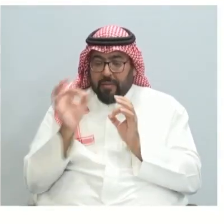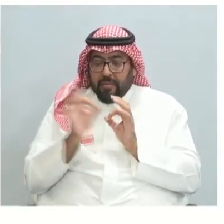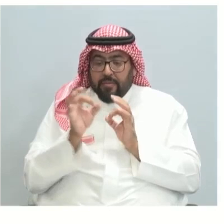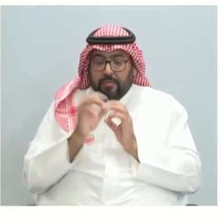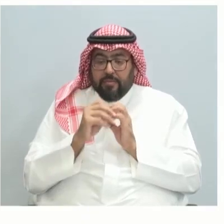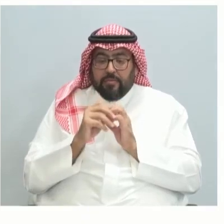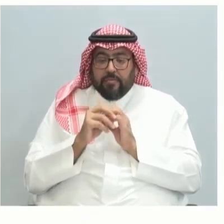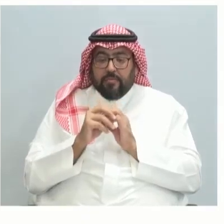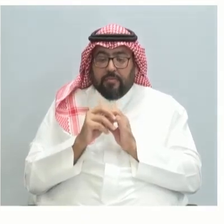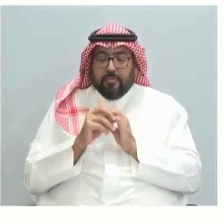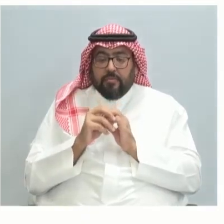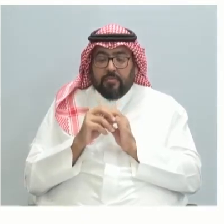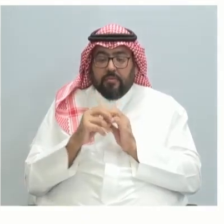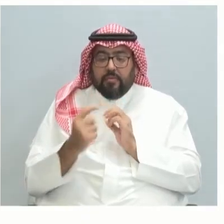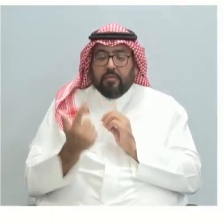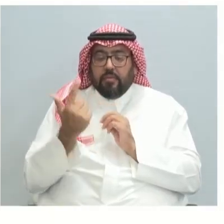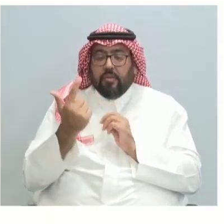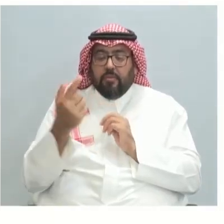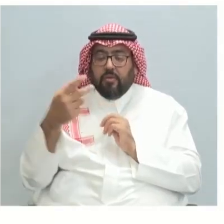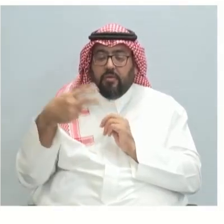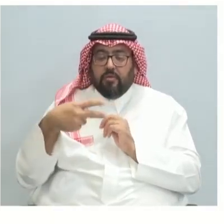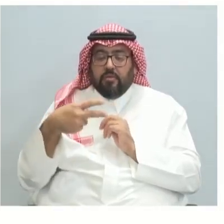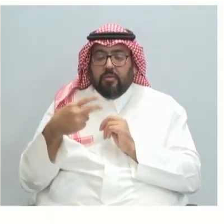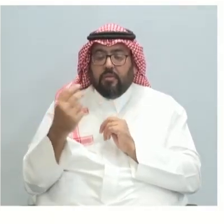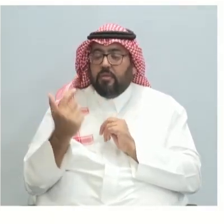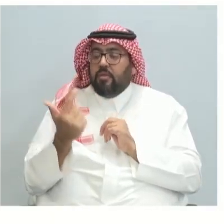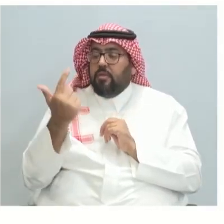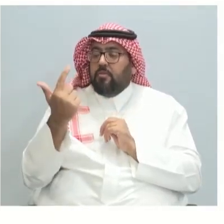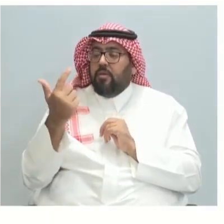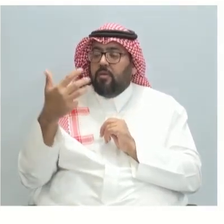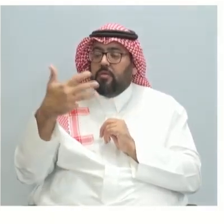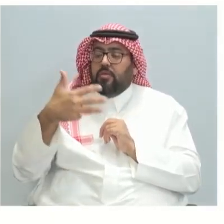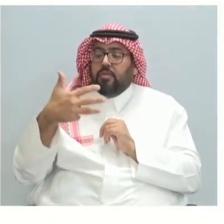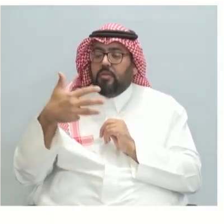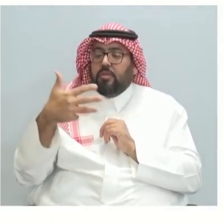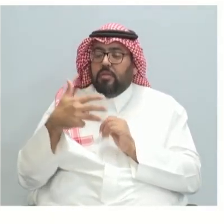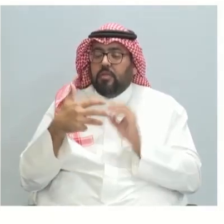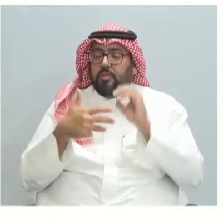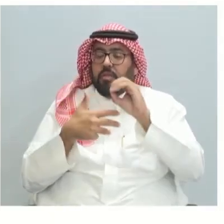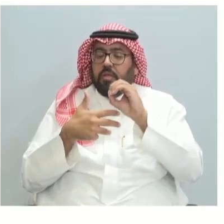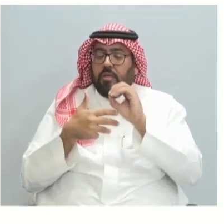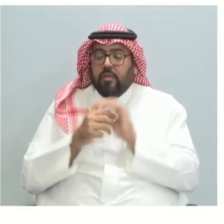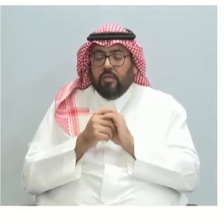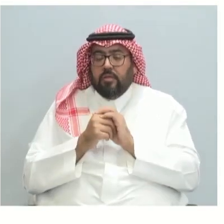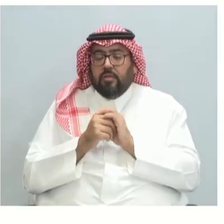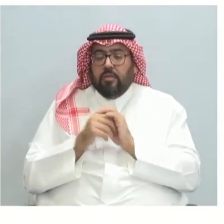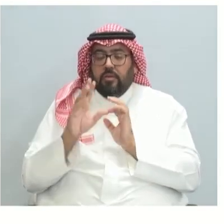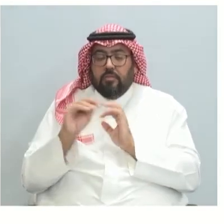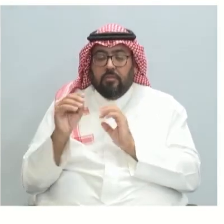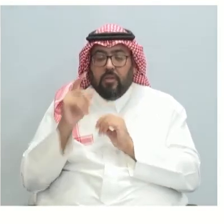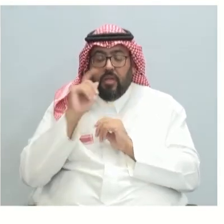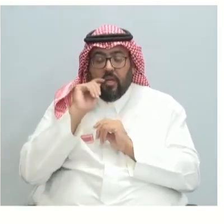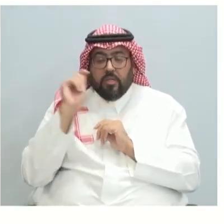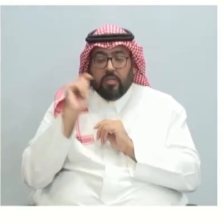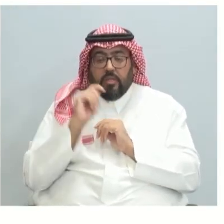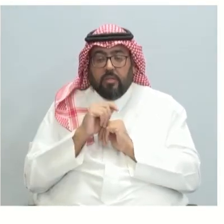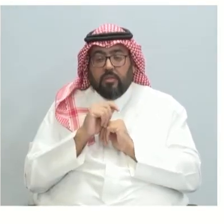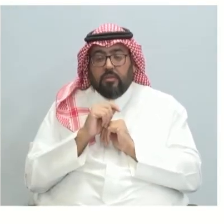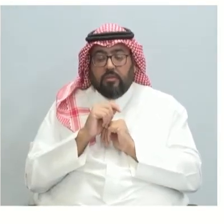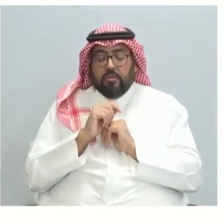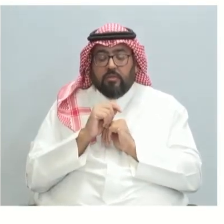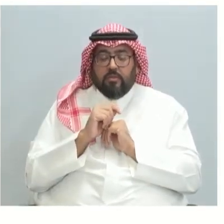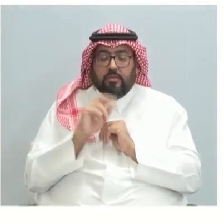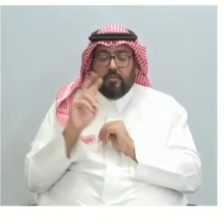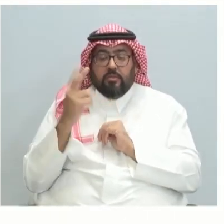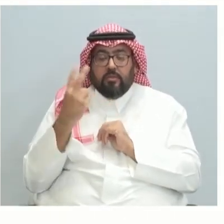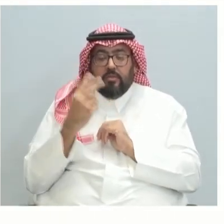الناتج سوف نجد ان الناتج يساوي تقريبا 97 درجه الان لدينا القطاع يمثل للرجال من زوار الحديقه بنسبه